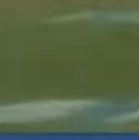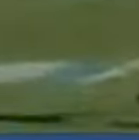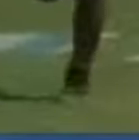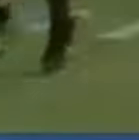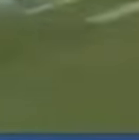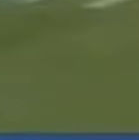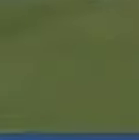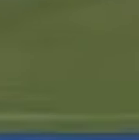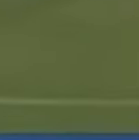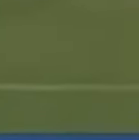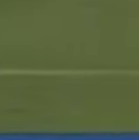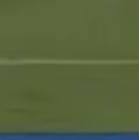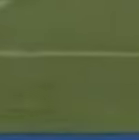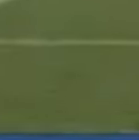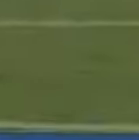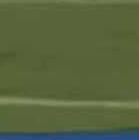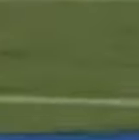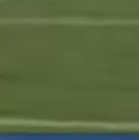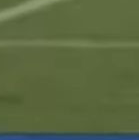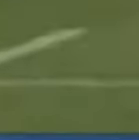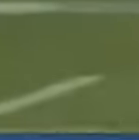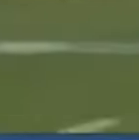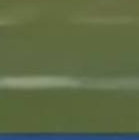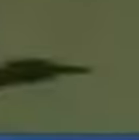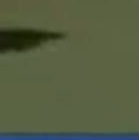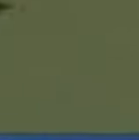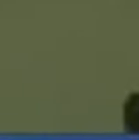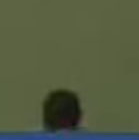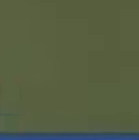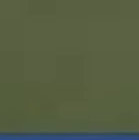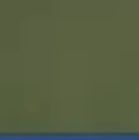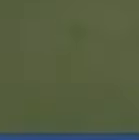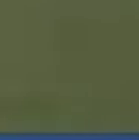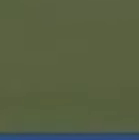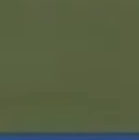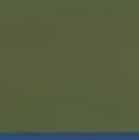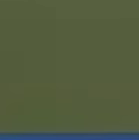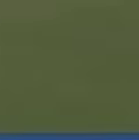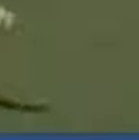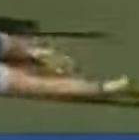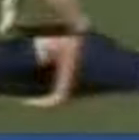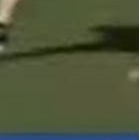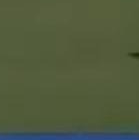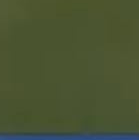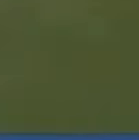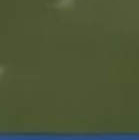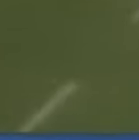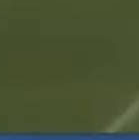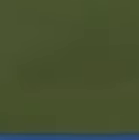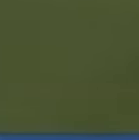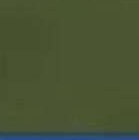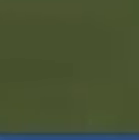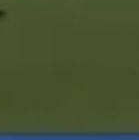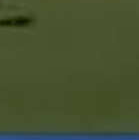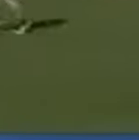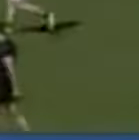And he'll go all the way. Kenya get the first points in this one. Go Adema. Now Aoti